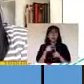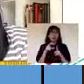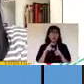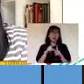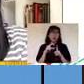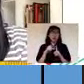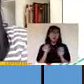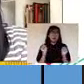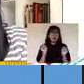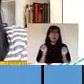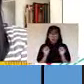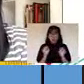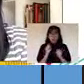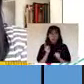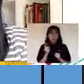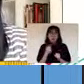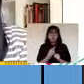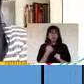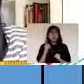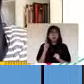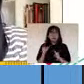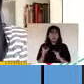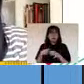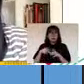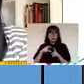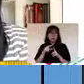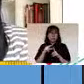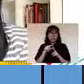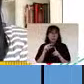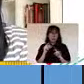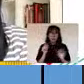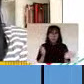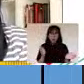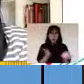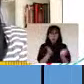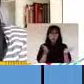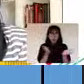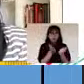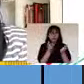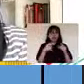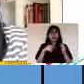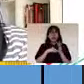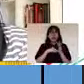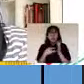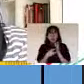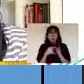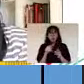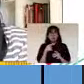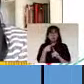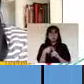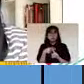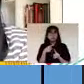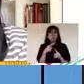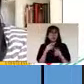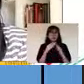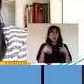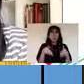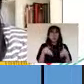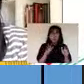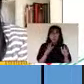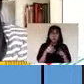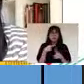karena kita akan dorong terus perkembangan di bidang teknologi informasi, baik itu infrastruktur maupun juga ekosistem